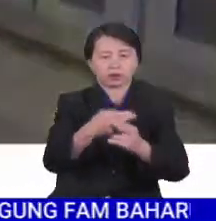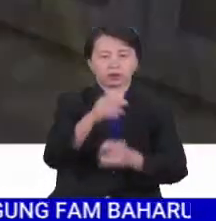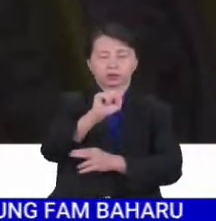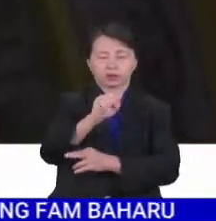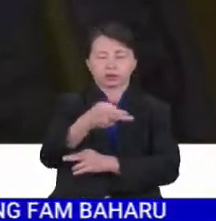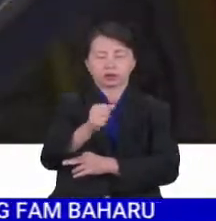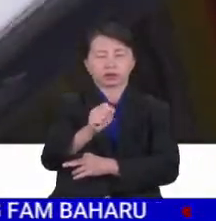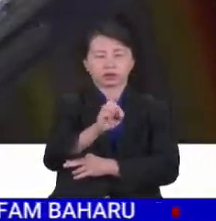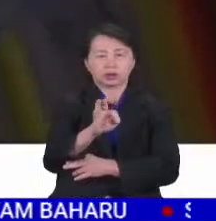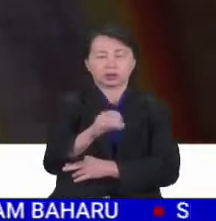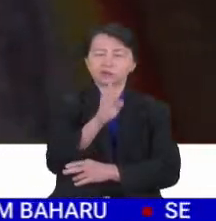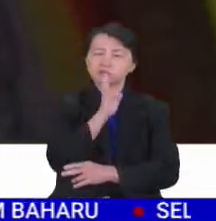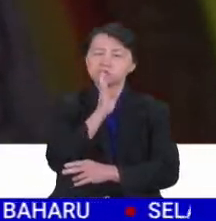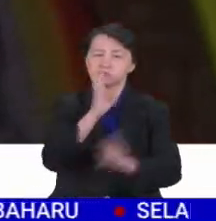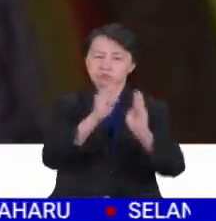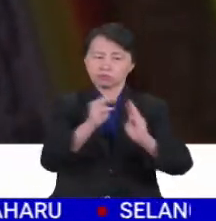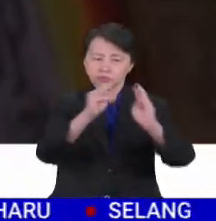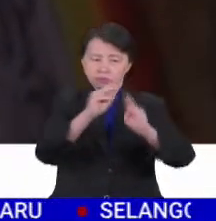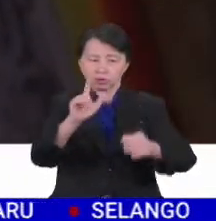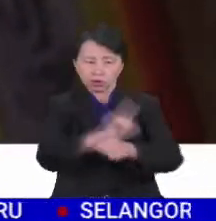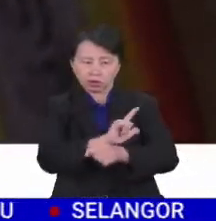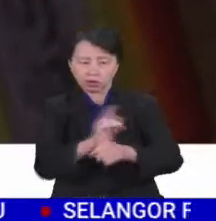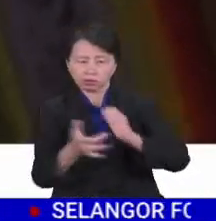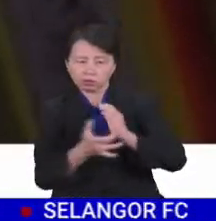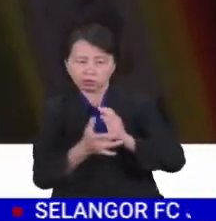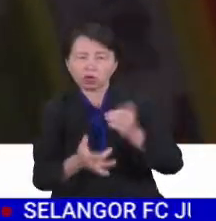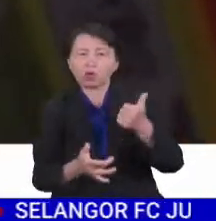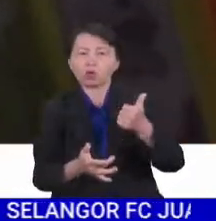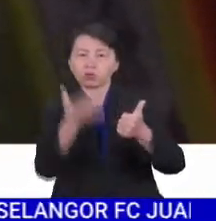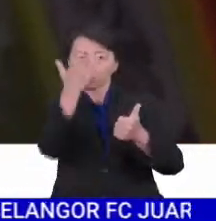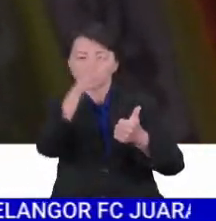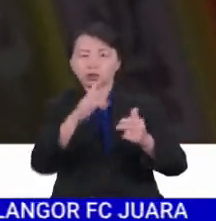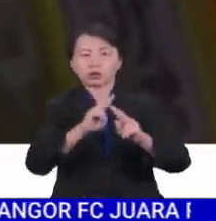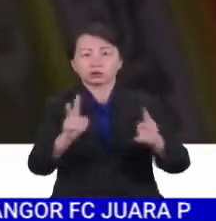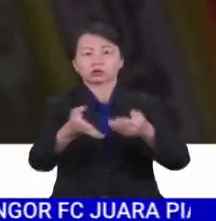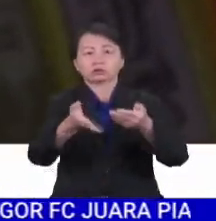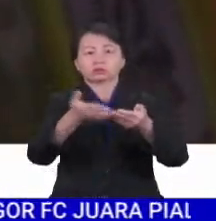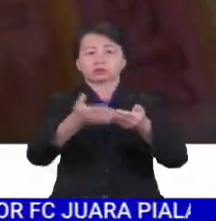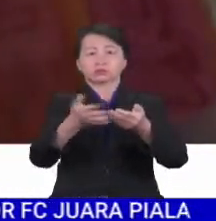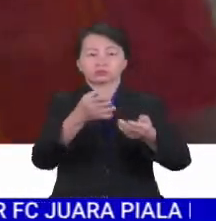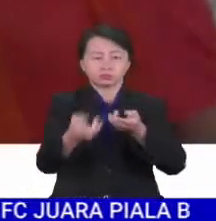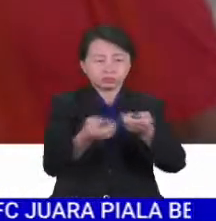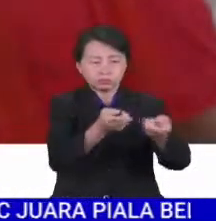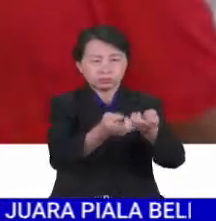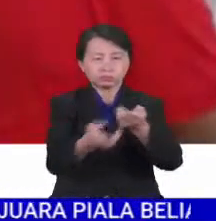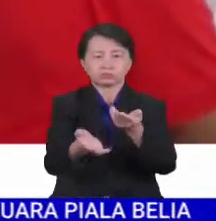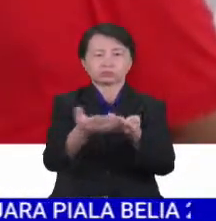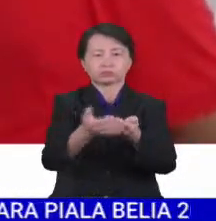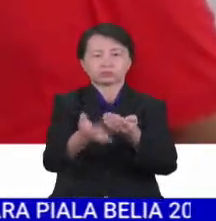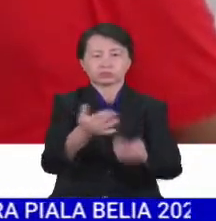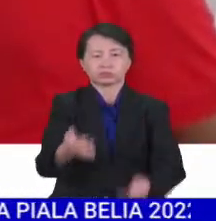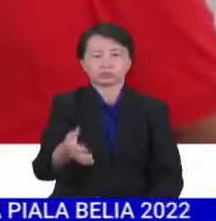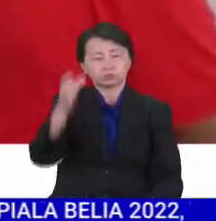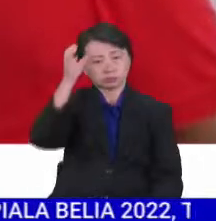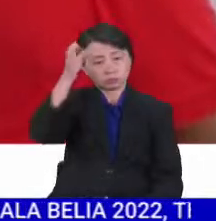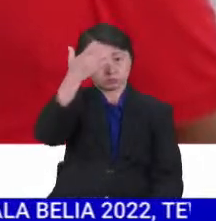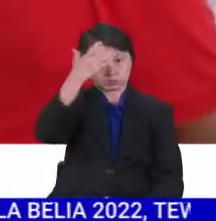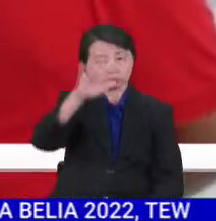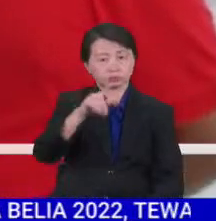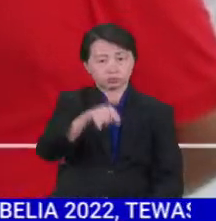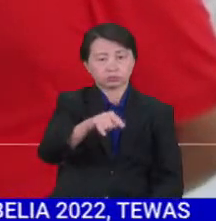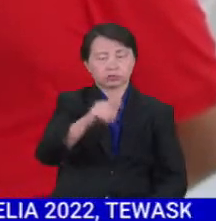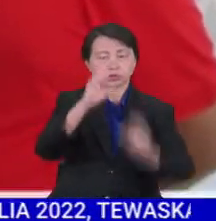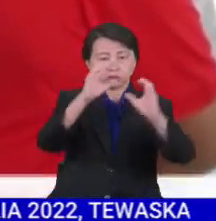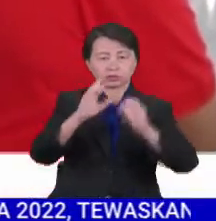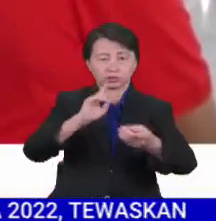Muhammad, akui pembinaan masjid dengan kelengkapan teknologi pintar sangat memudahkan urusan. Konsep smart mosque lah,